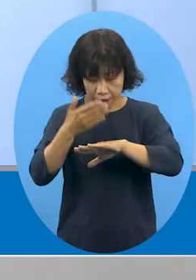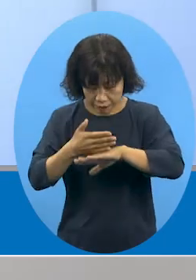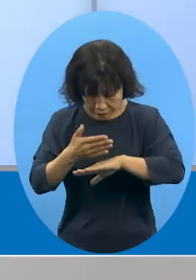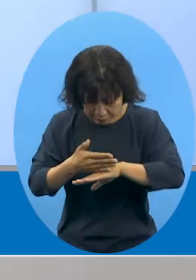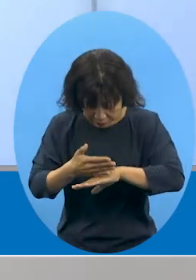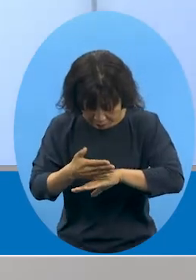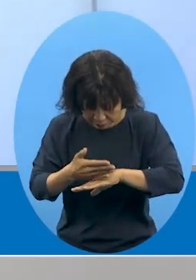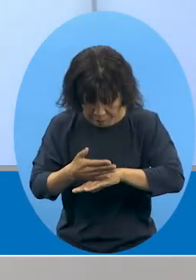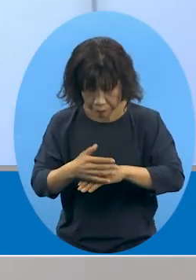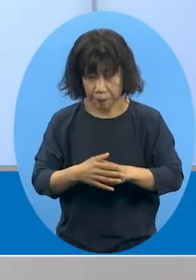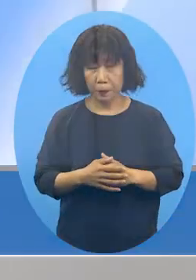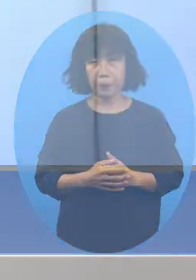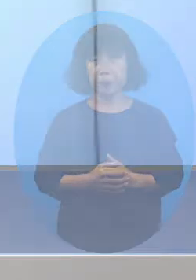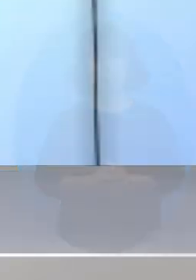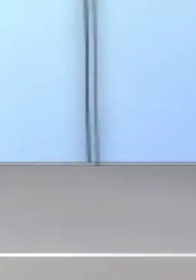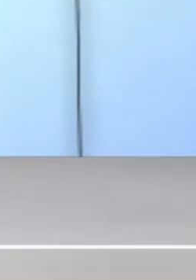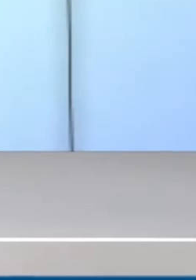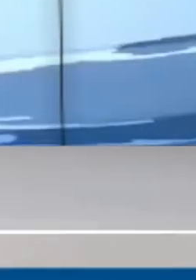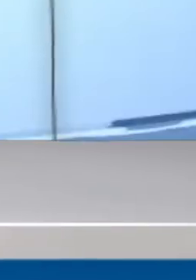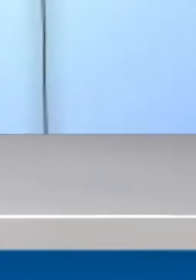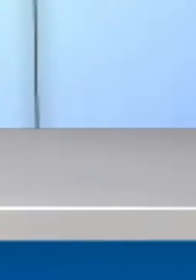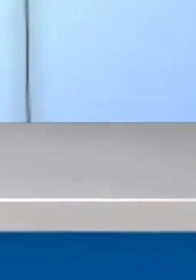여러분 고맙습니다